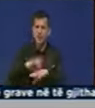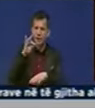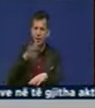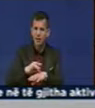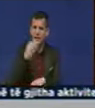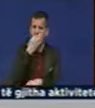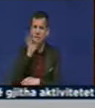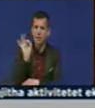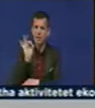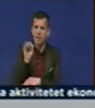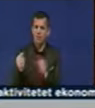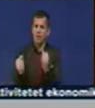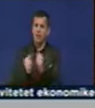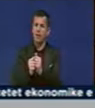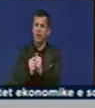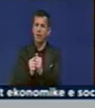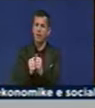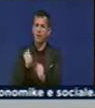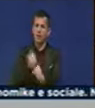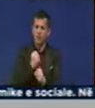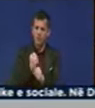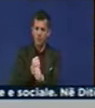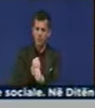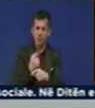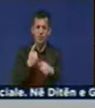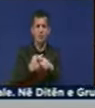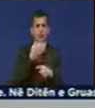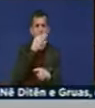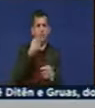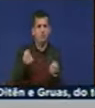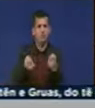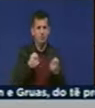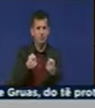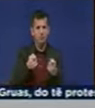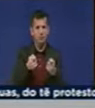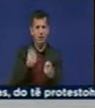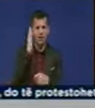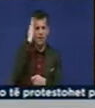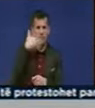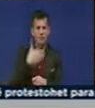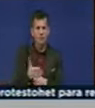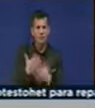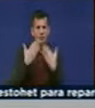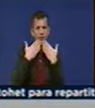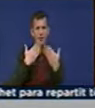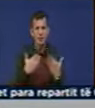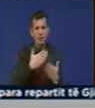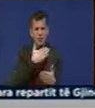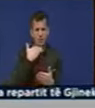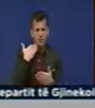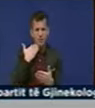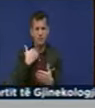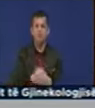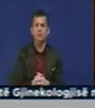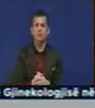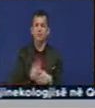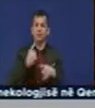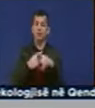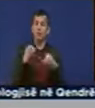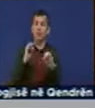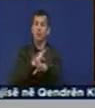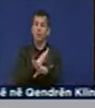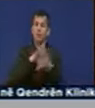bashkuese, bashkëpunuese, mirë menaxhimi dhe prosperiteti. Ju faleminderit dhe urim e festën edhe njëherë.